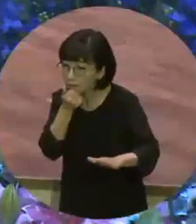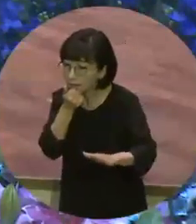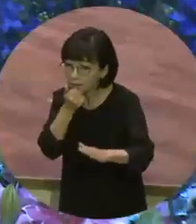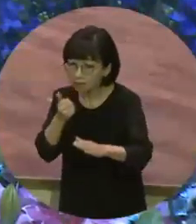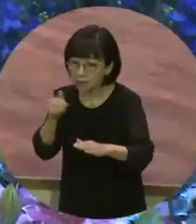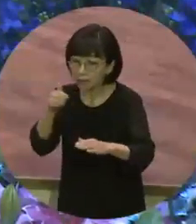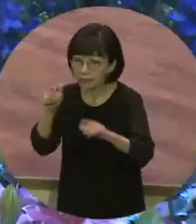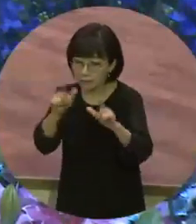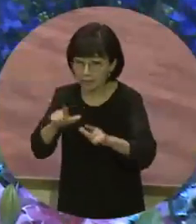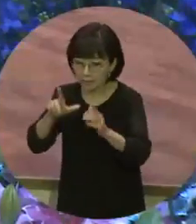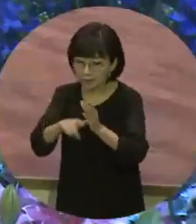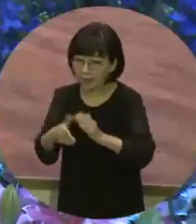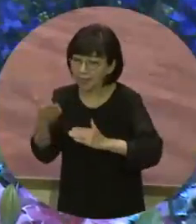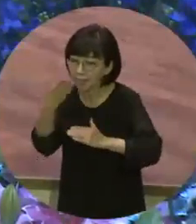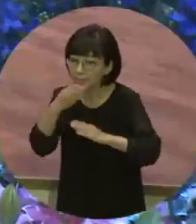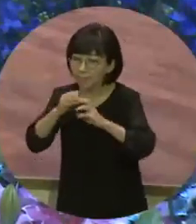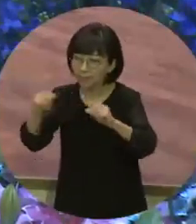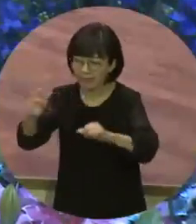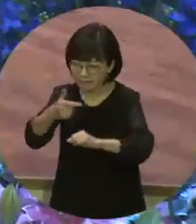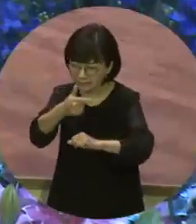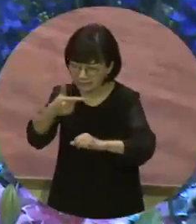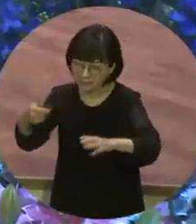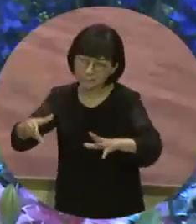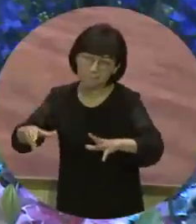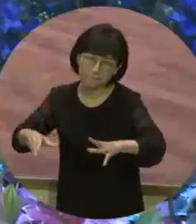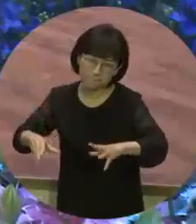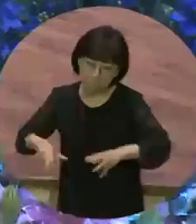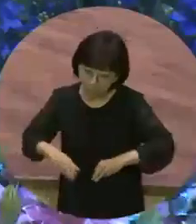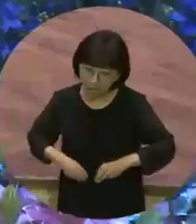땅에 큰 흉년이 찾아왔어요. 큰 흉년.